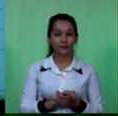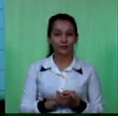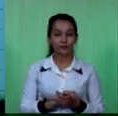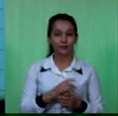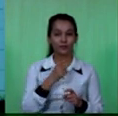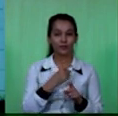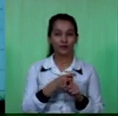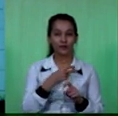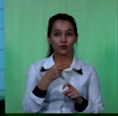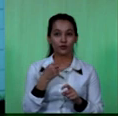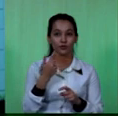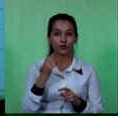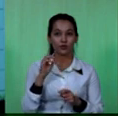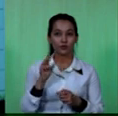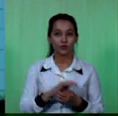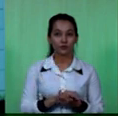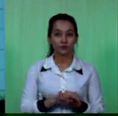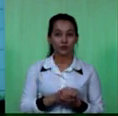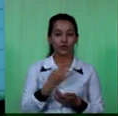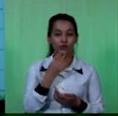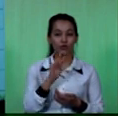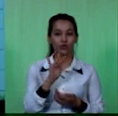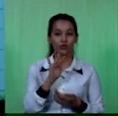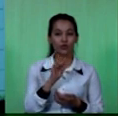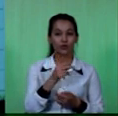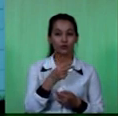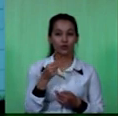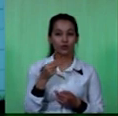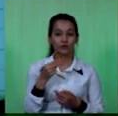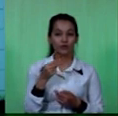X barobar 3 santimetr, Y barobar